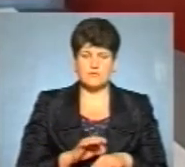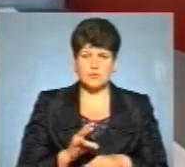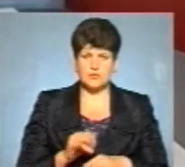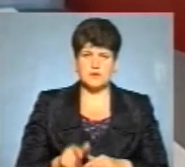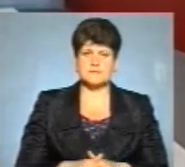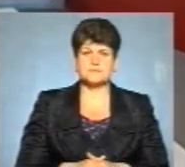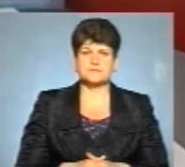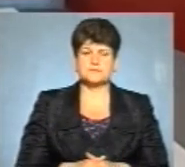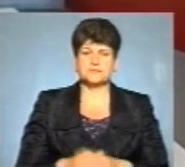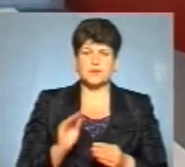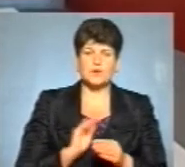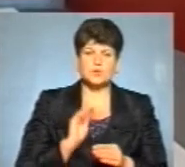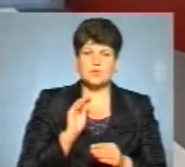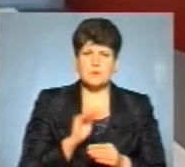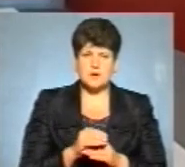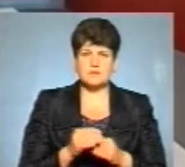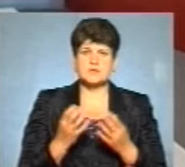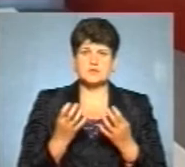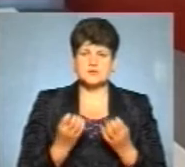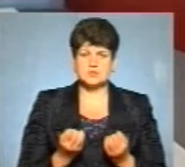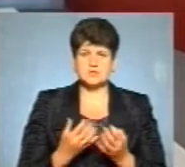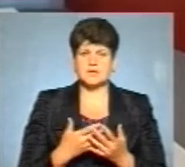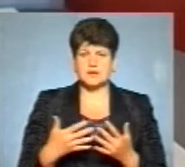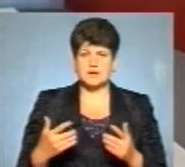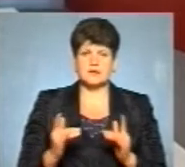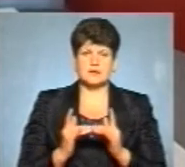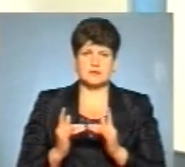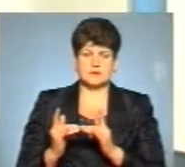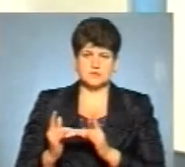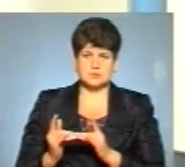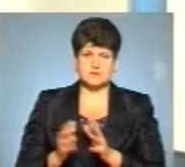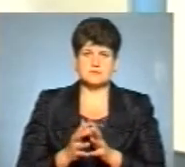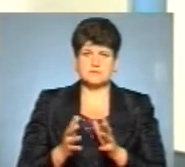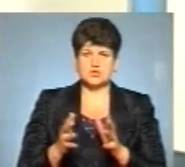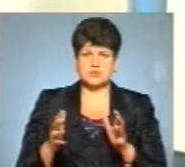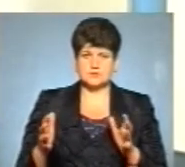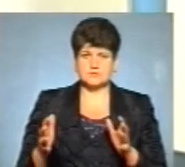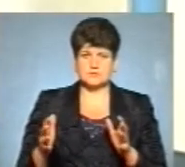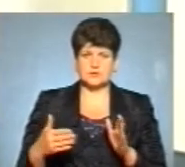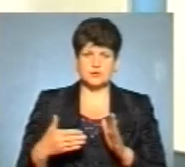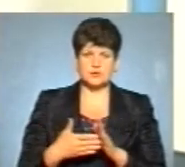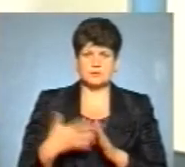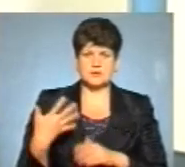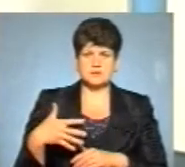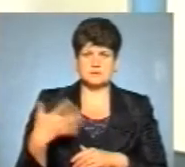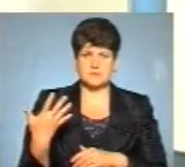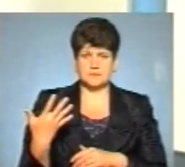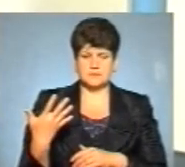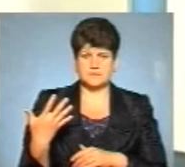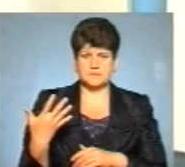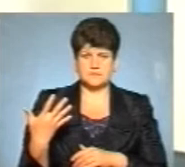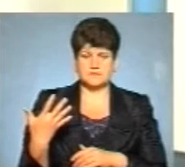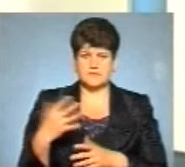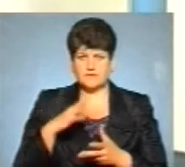Відповідно, додали ще кілька ліжок, збільшивши до 55 ліжок.